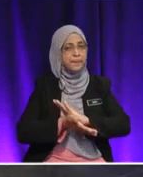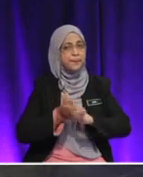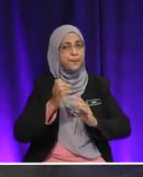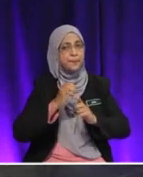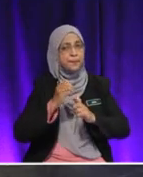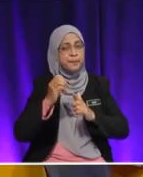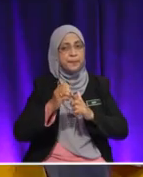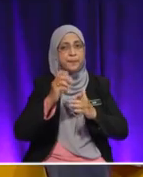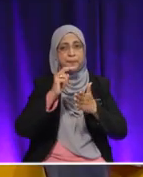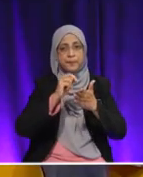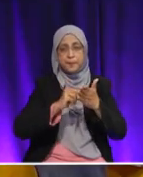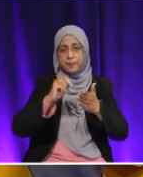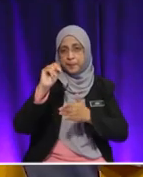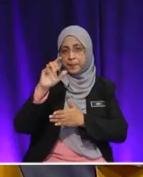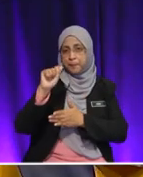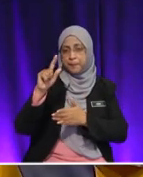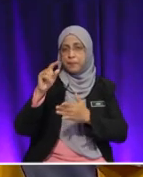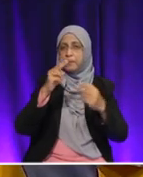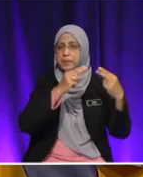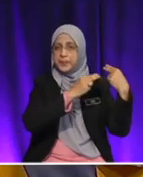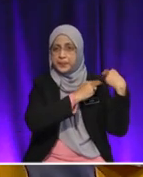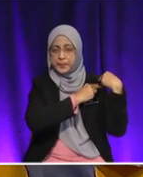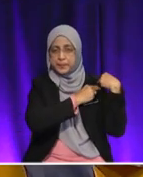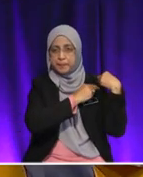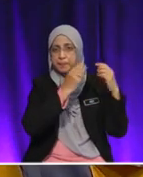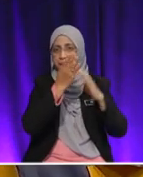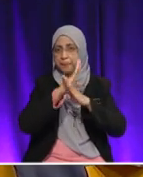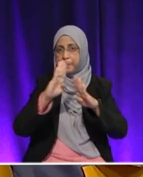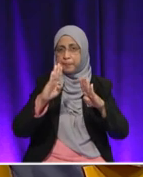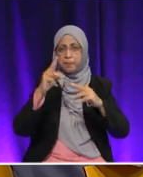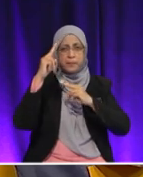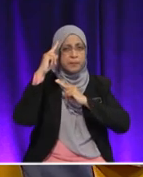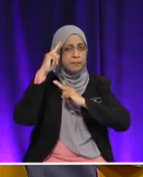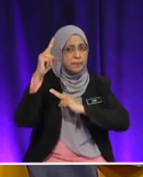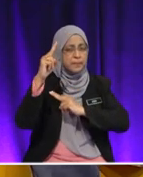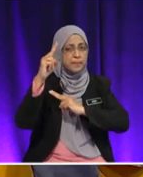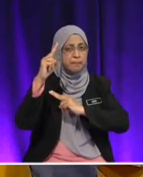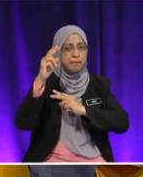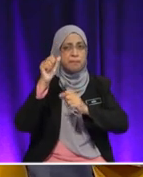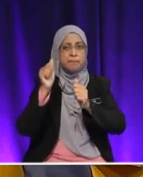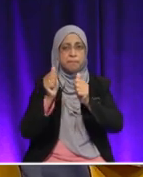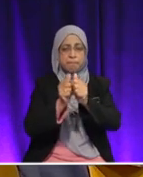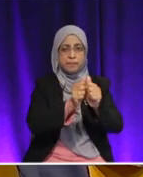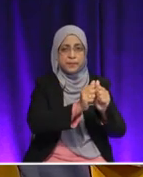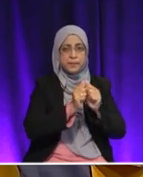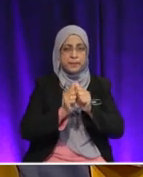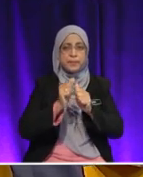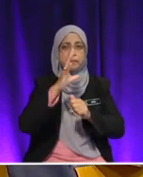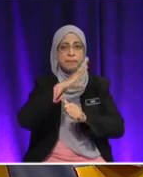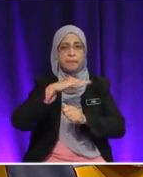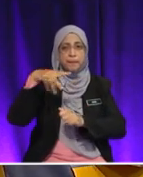nilai yang kita dapat terapkan seperti bertanggung jawab nilai kebebasan nilai hormat nilai kerjasama dan nilai